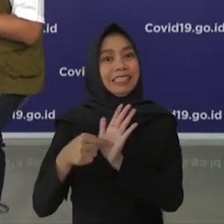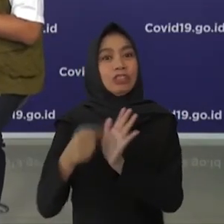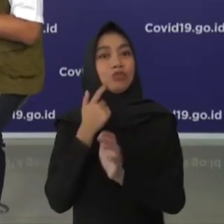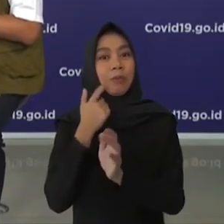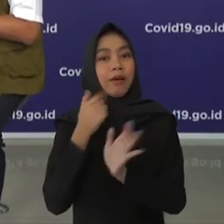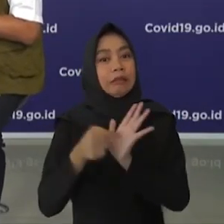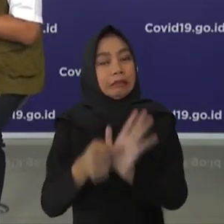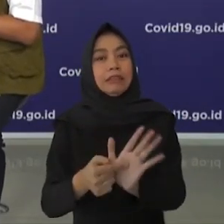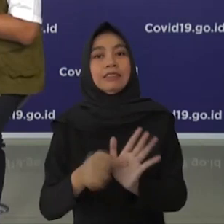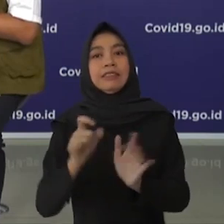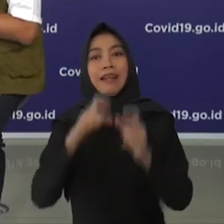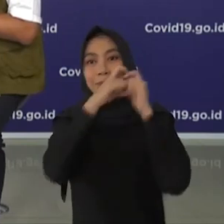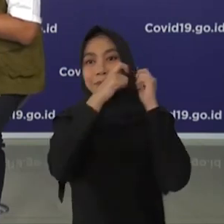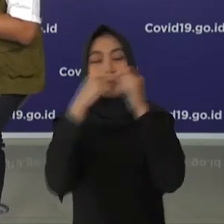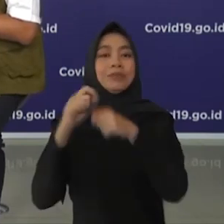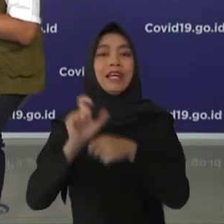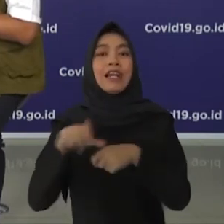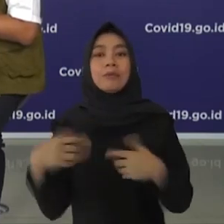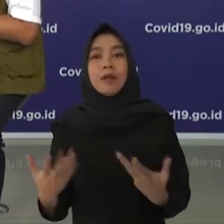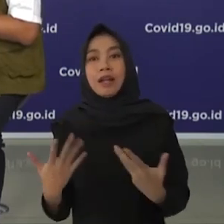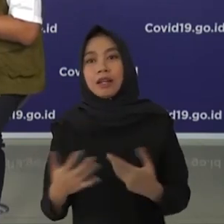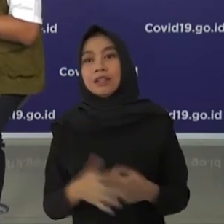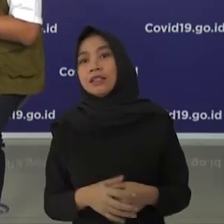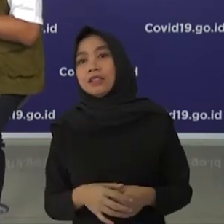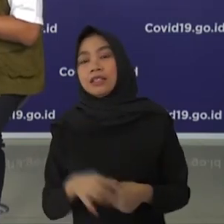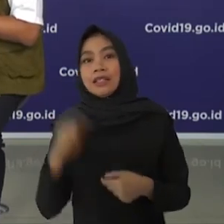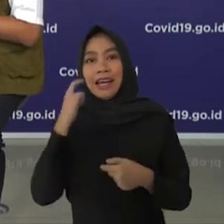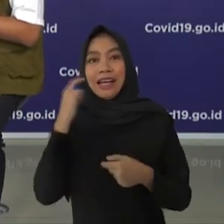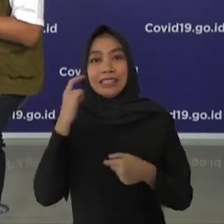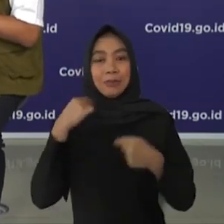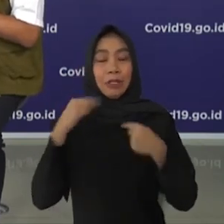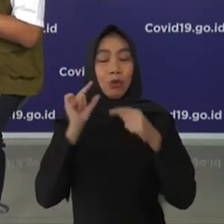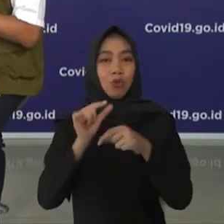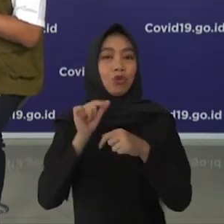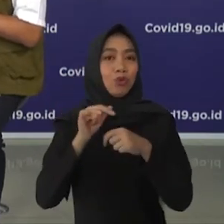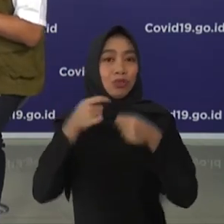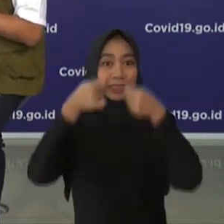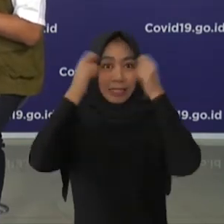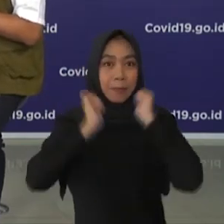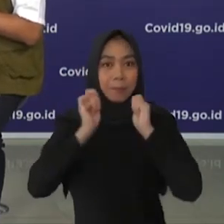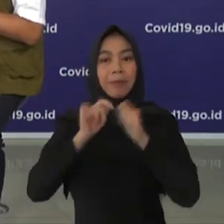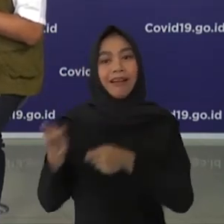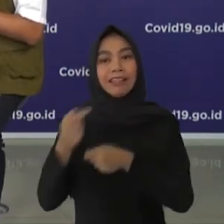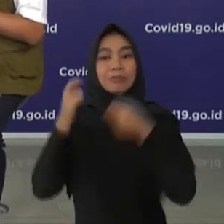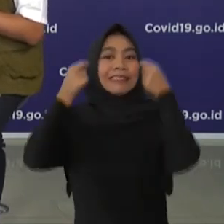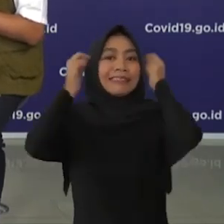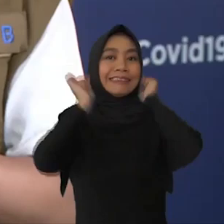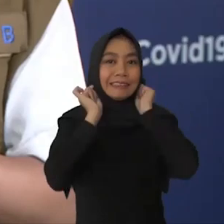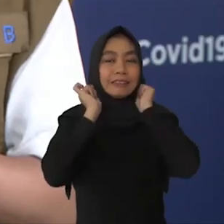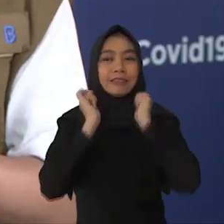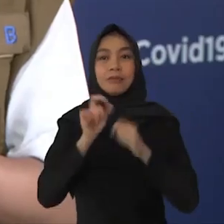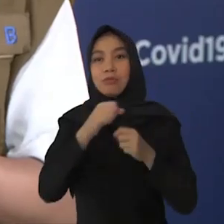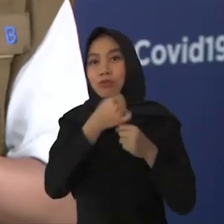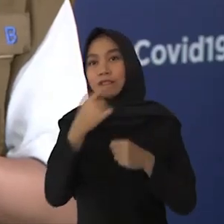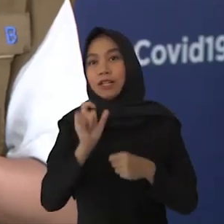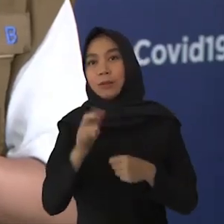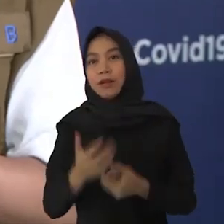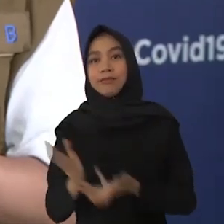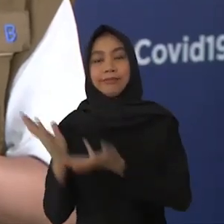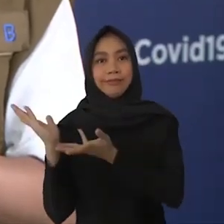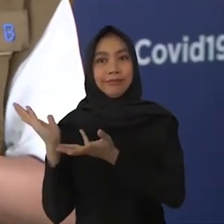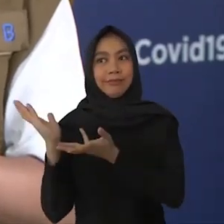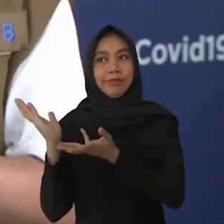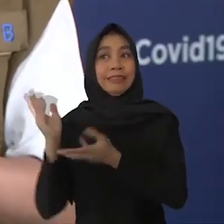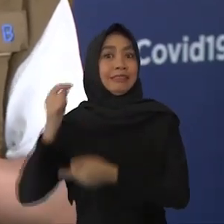kita pakai masker yang agak beda nih. Prof pakai yang dikaitkan, saya pakai yang model jilbab ya Prof, yeah, ya. Silakan Prof. Iya, ini dari